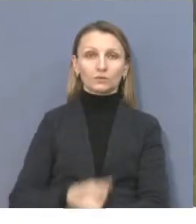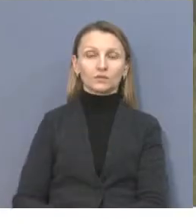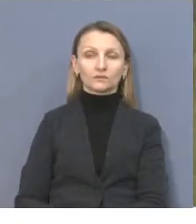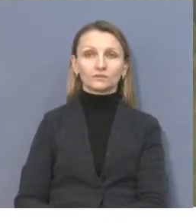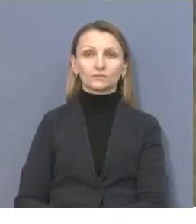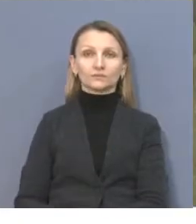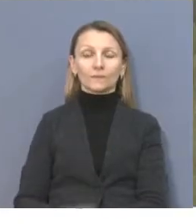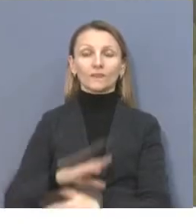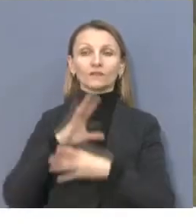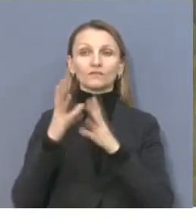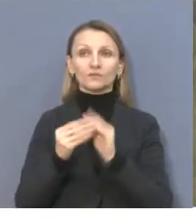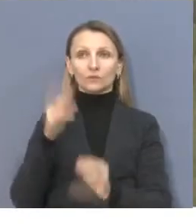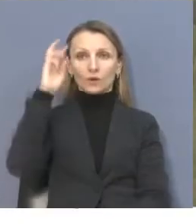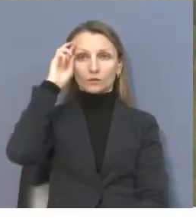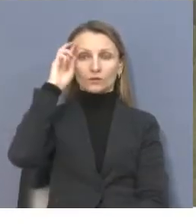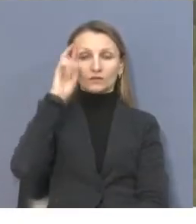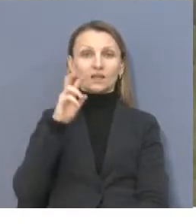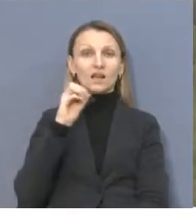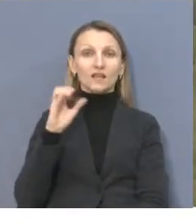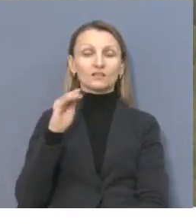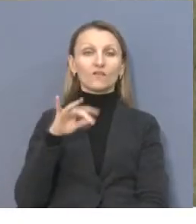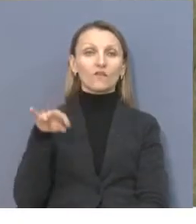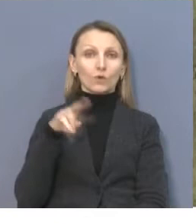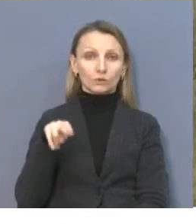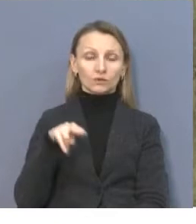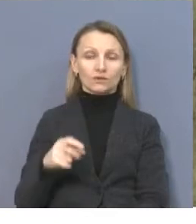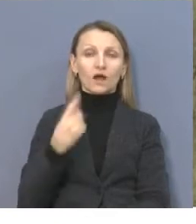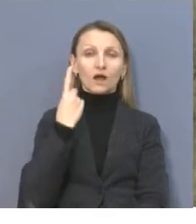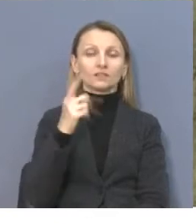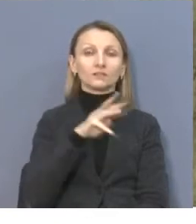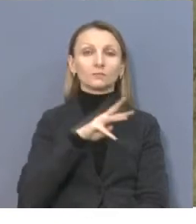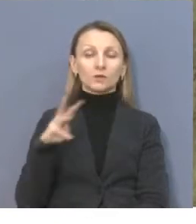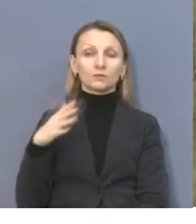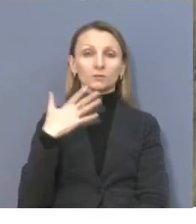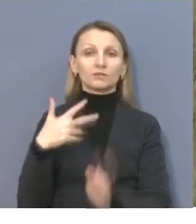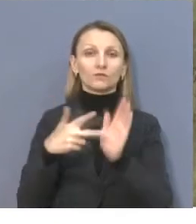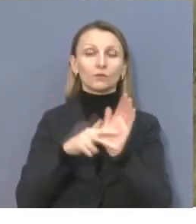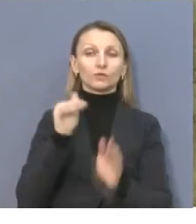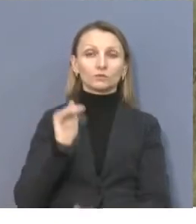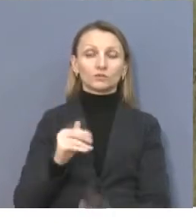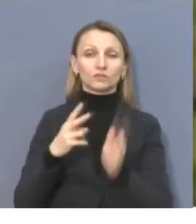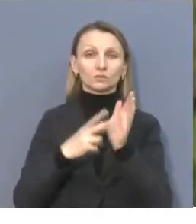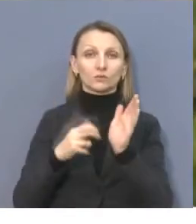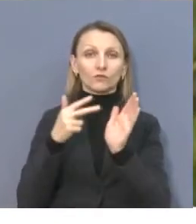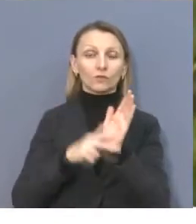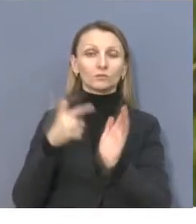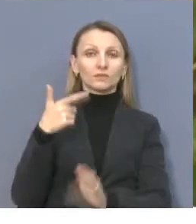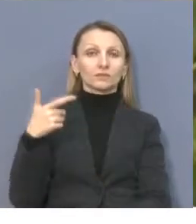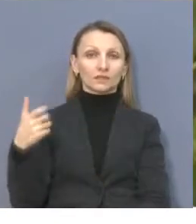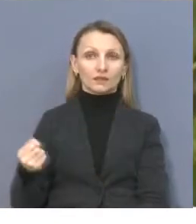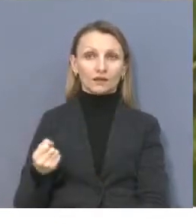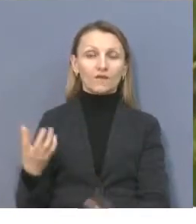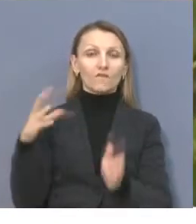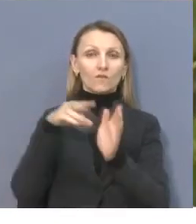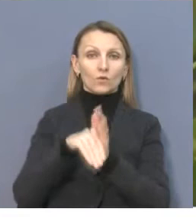всего государственный лесной фонд области составляет 1 миллион 58 тысяч 700 80 гектаров в том числе